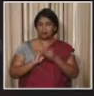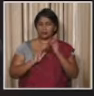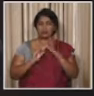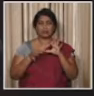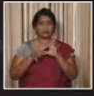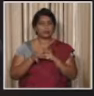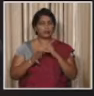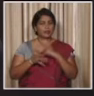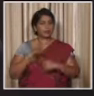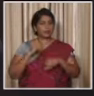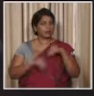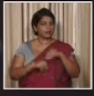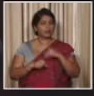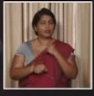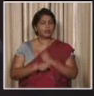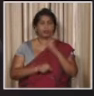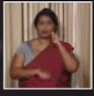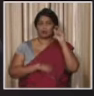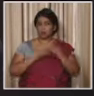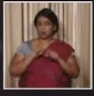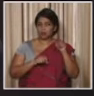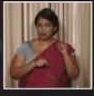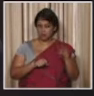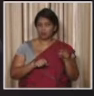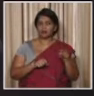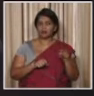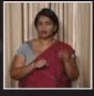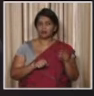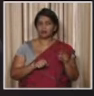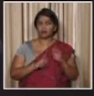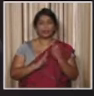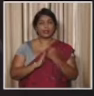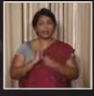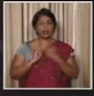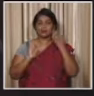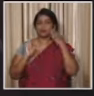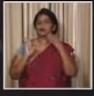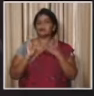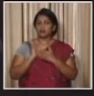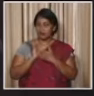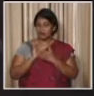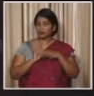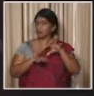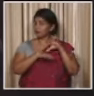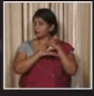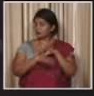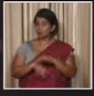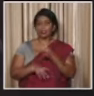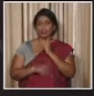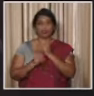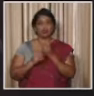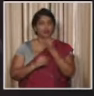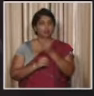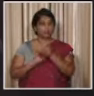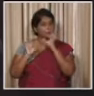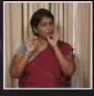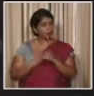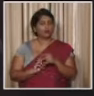හා රාජ්‍ය නිලධාරීන් නීති හමුවට කැඳවා දඬුවම් නියම කිරීම